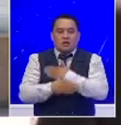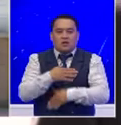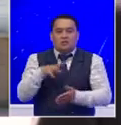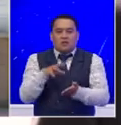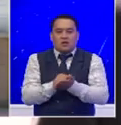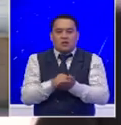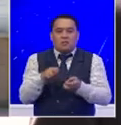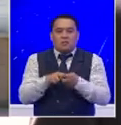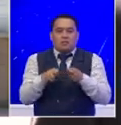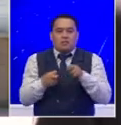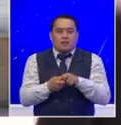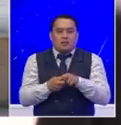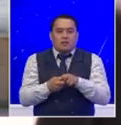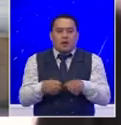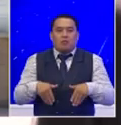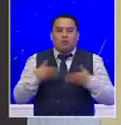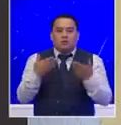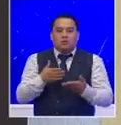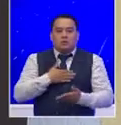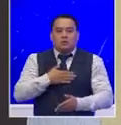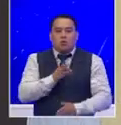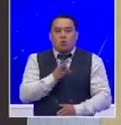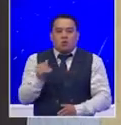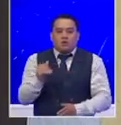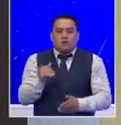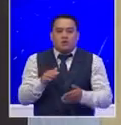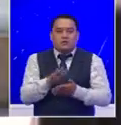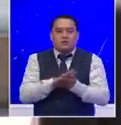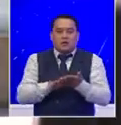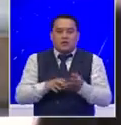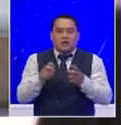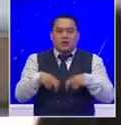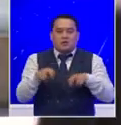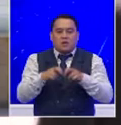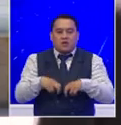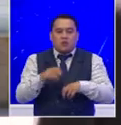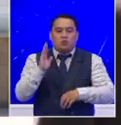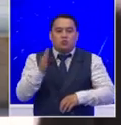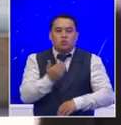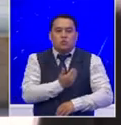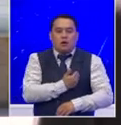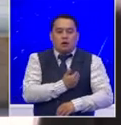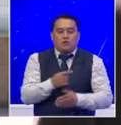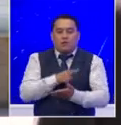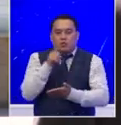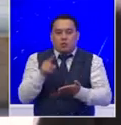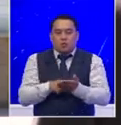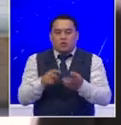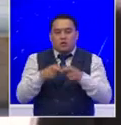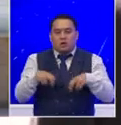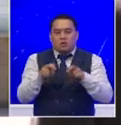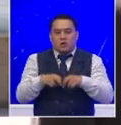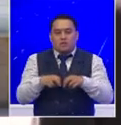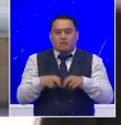занимаются такими проблемами, обратиться к нам с официальными заявлениями для рассмотрения. В будущем, конечно, мы эти вопросы будем